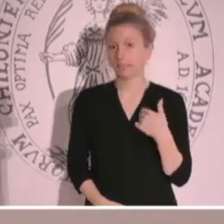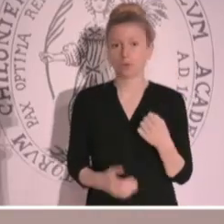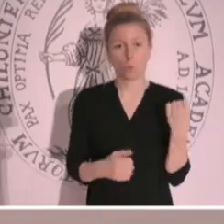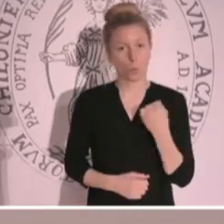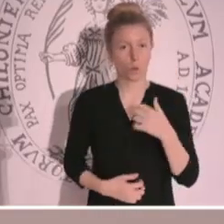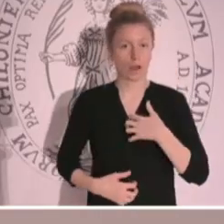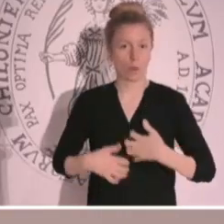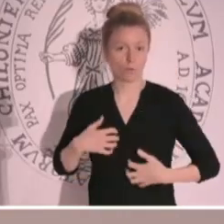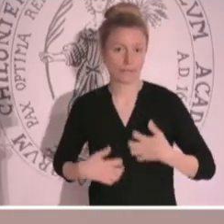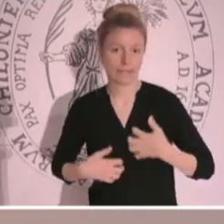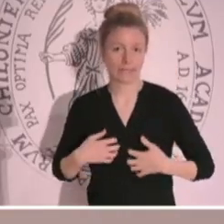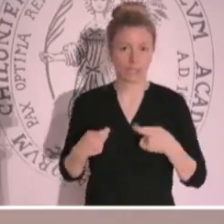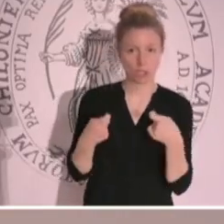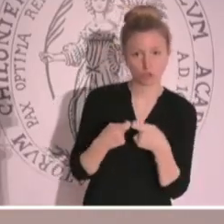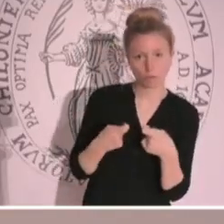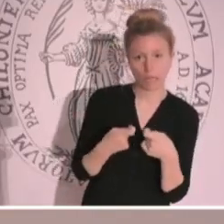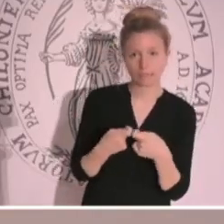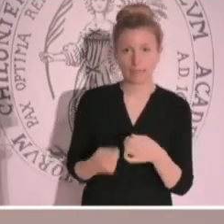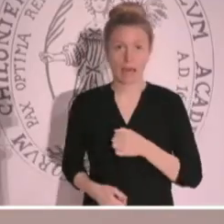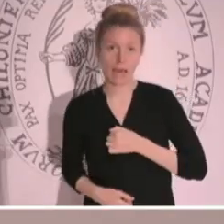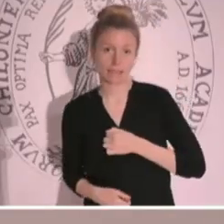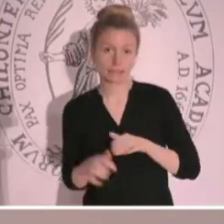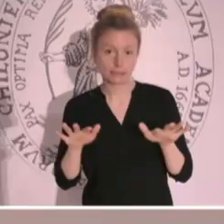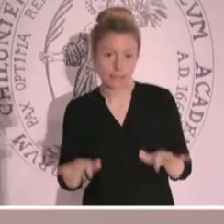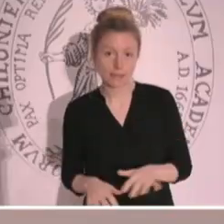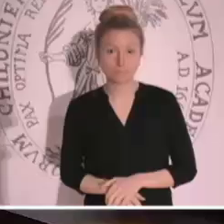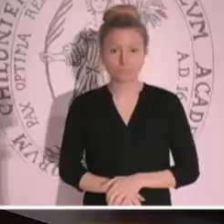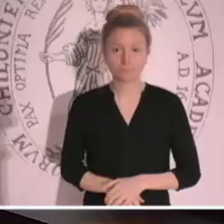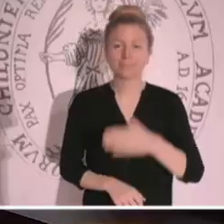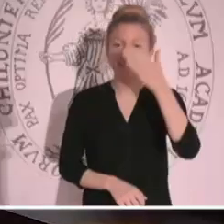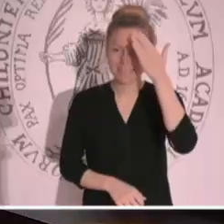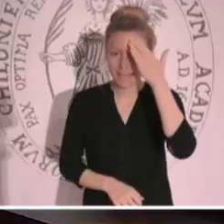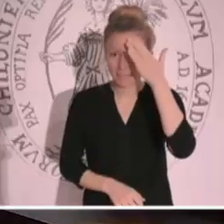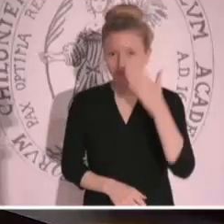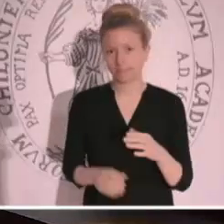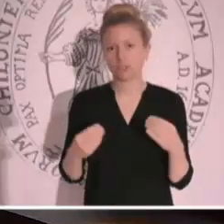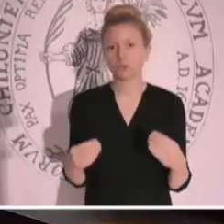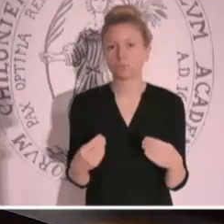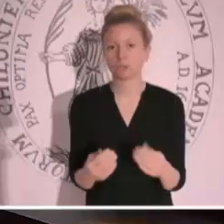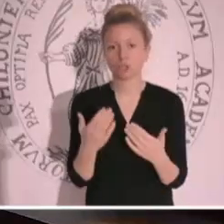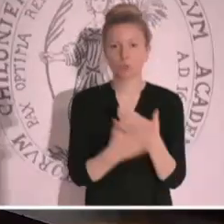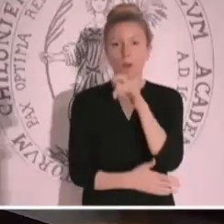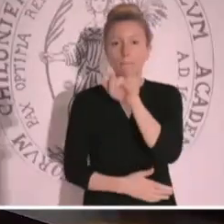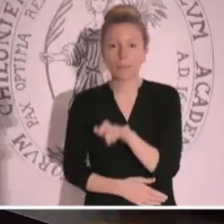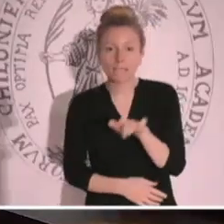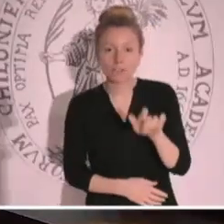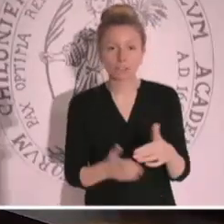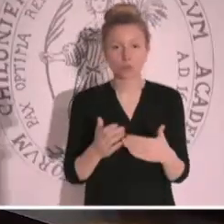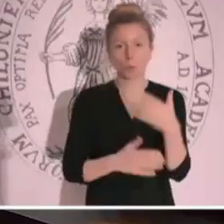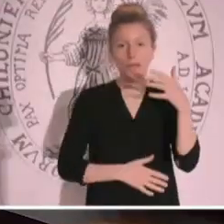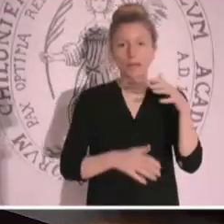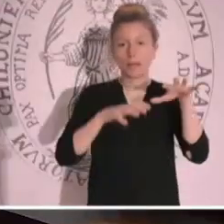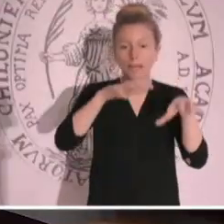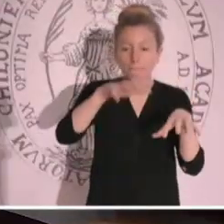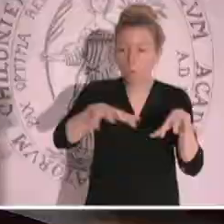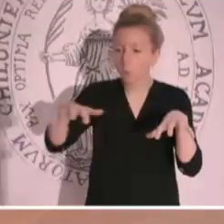viele Gebäude, so viele Menschen. Keine Panik, es geht uns allen so und wir helfen euch.